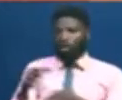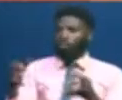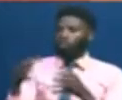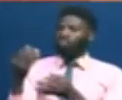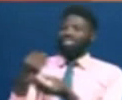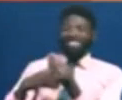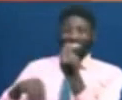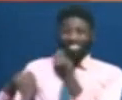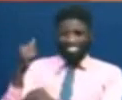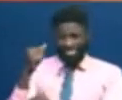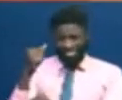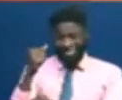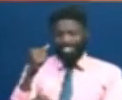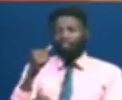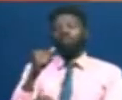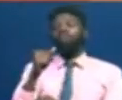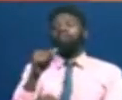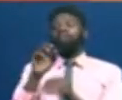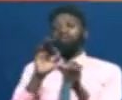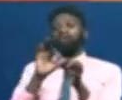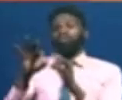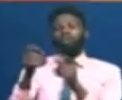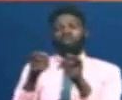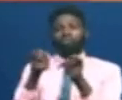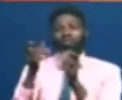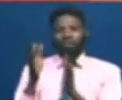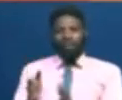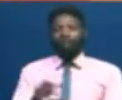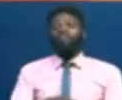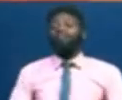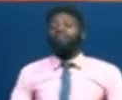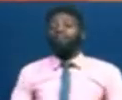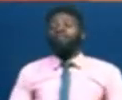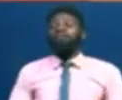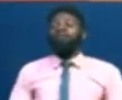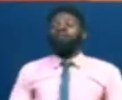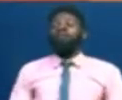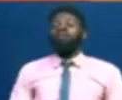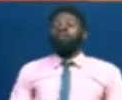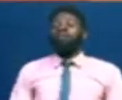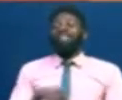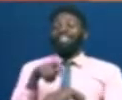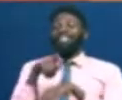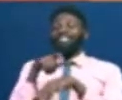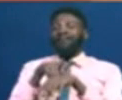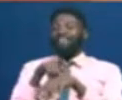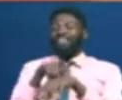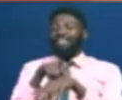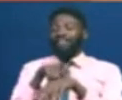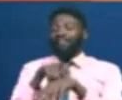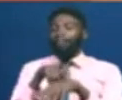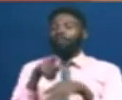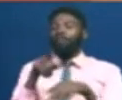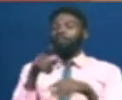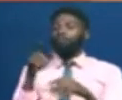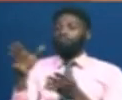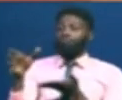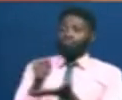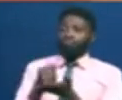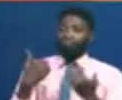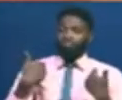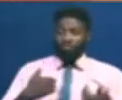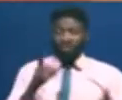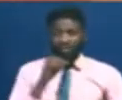mwendo. Na niliposhaguliwa tulianza pale na jambo la kwanza tuliona